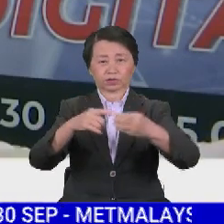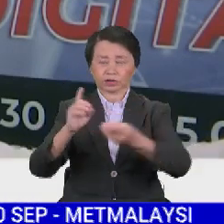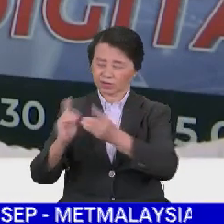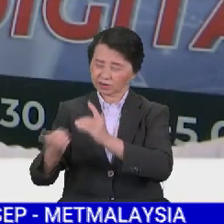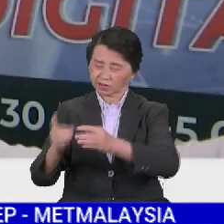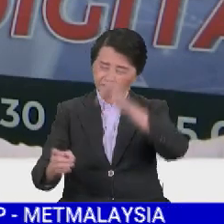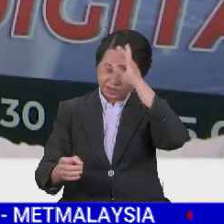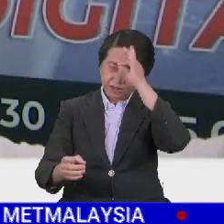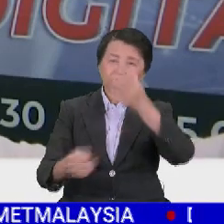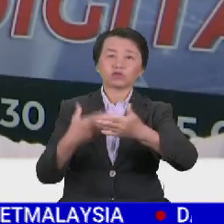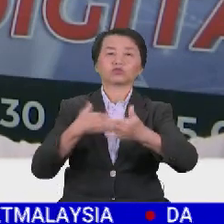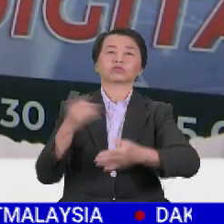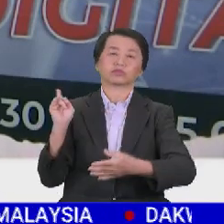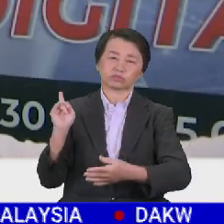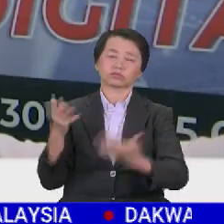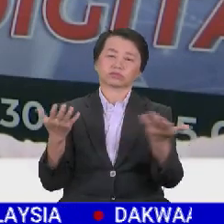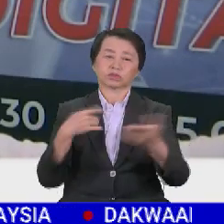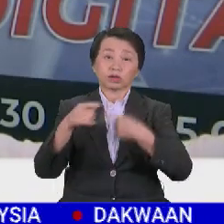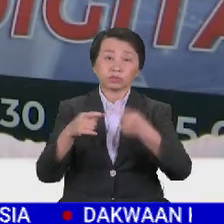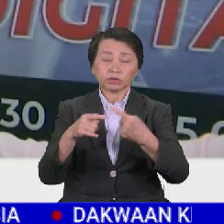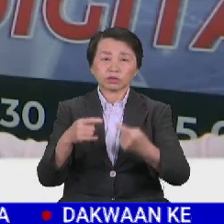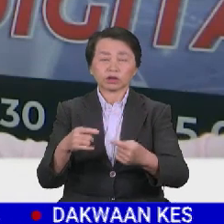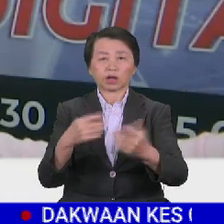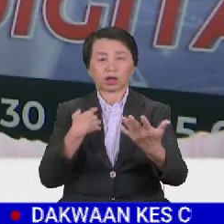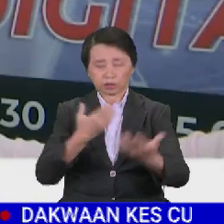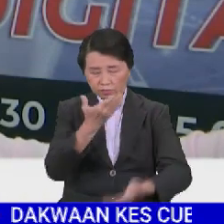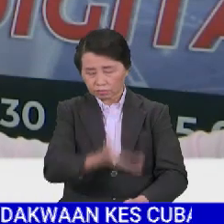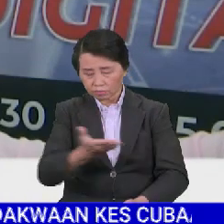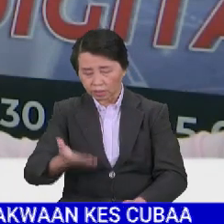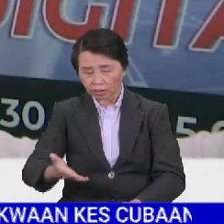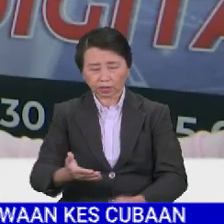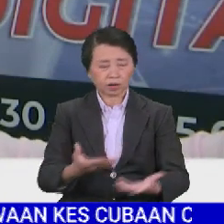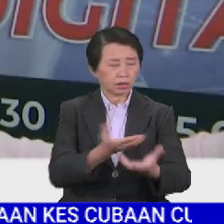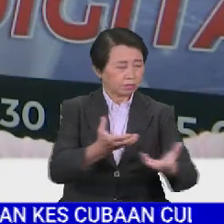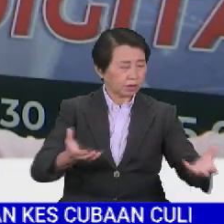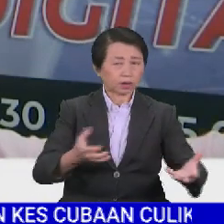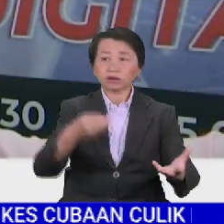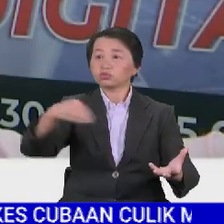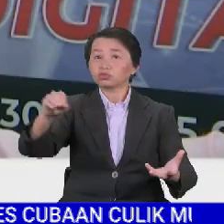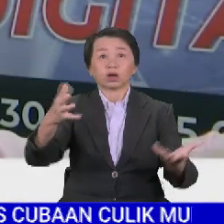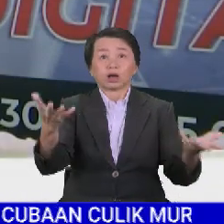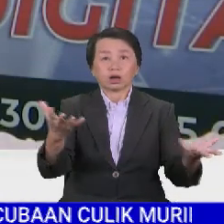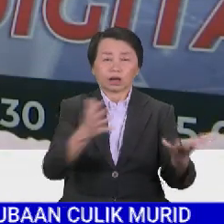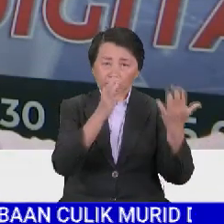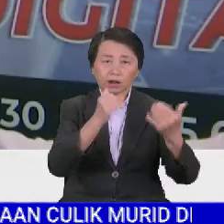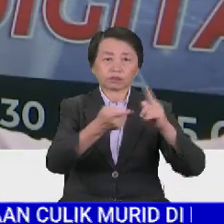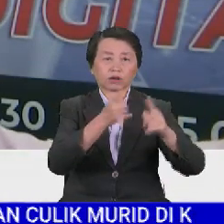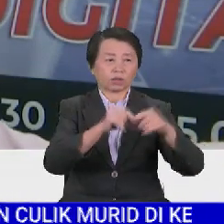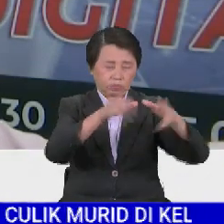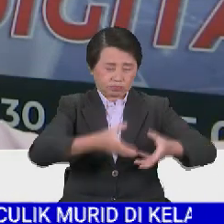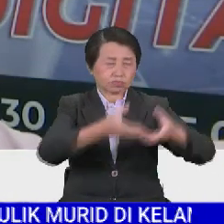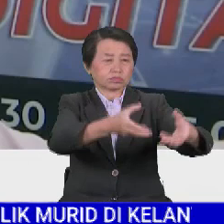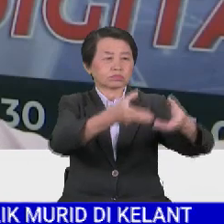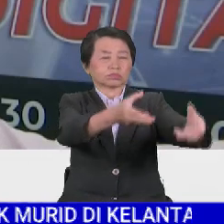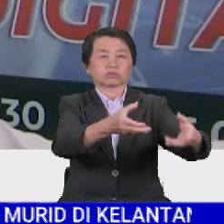digital, ilmu digital. Apabila kami ada produk sendiri, kami tidak tahu di mana kami jual, hanya mengharapkan kawan dari kawan ke